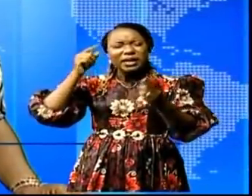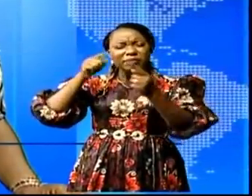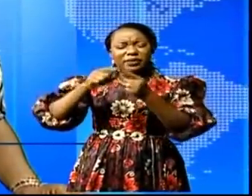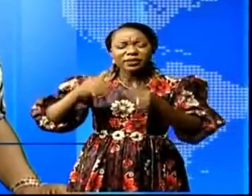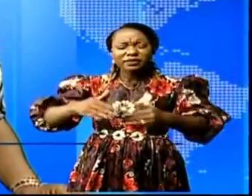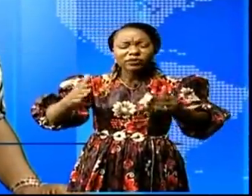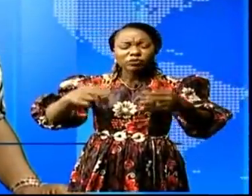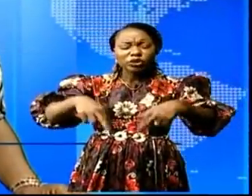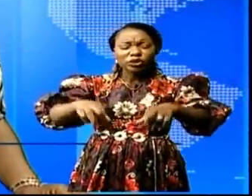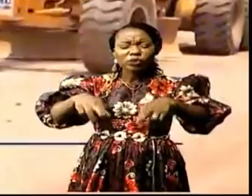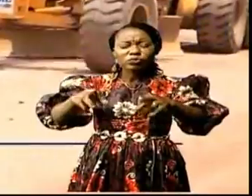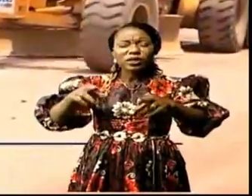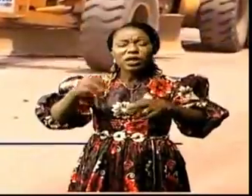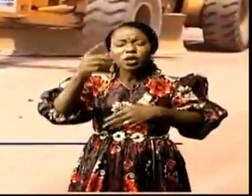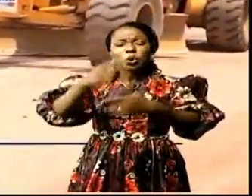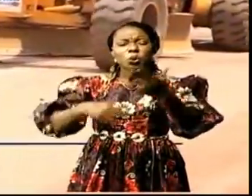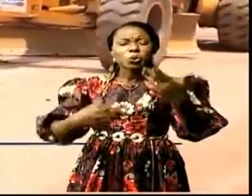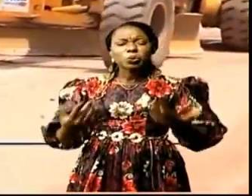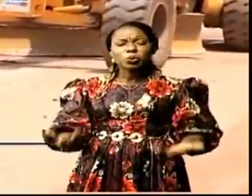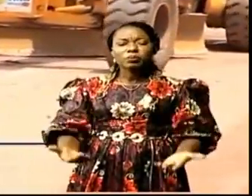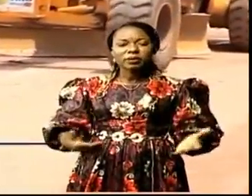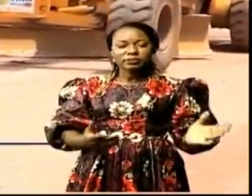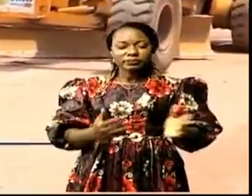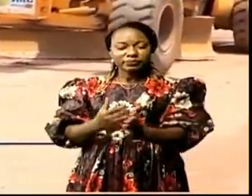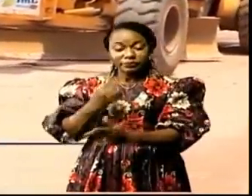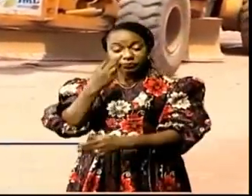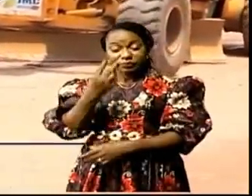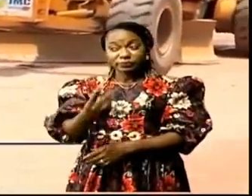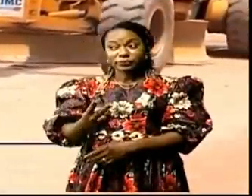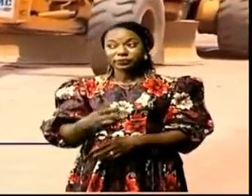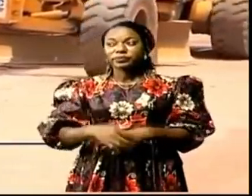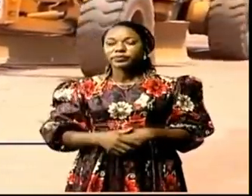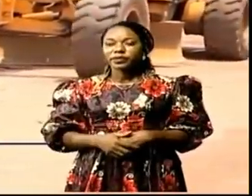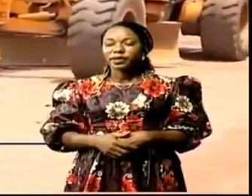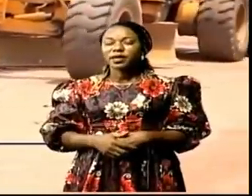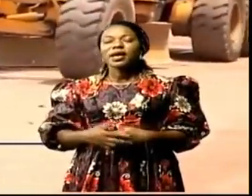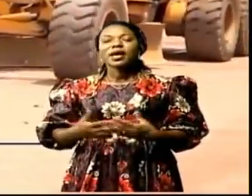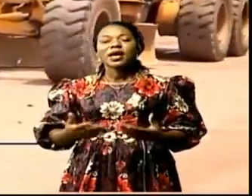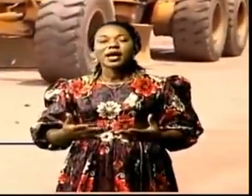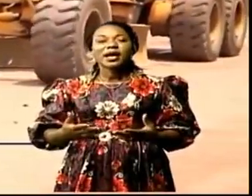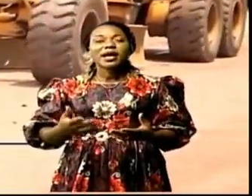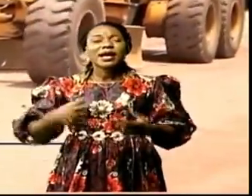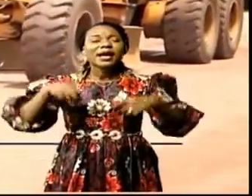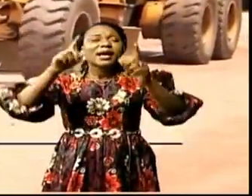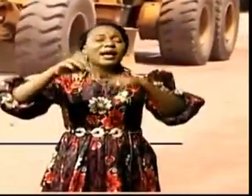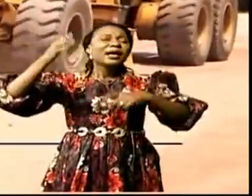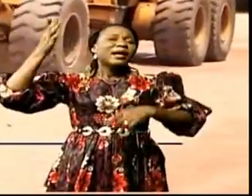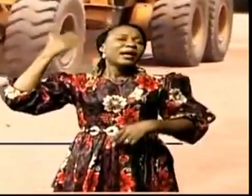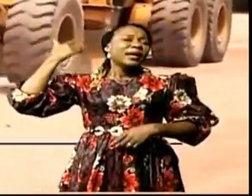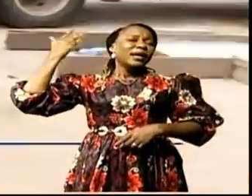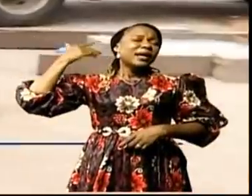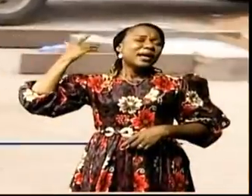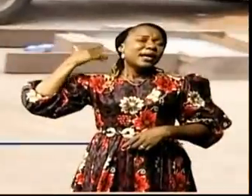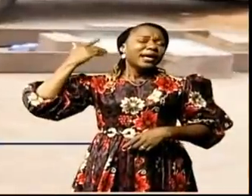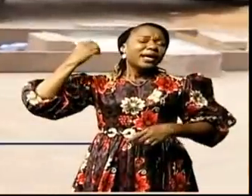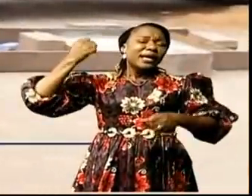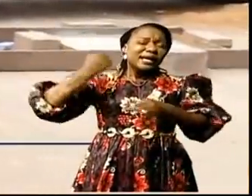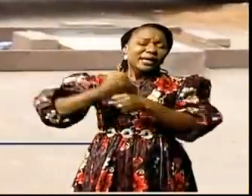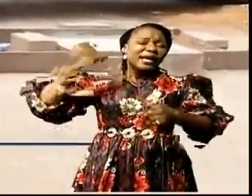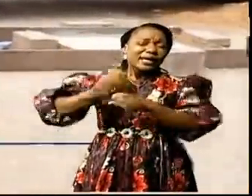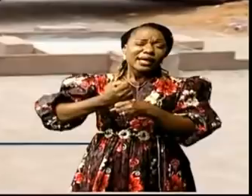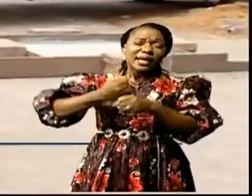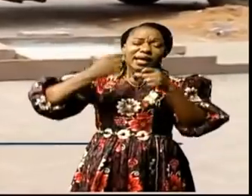de ce travaux. Le premier ministre Jean-Michel Samalou Kondé a lancé dernièrement les travaux de l'opération Kinshasa